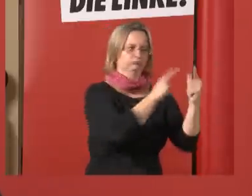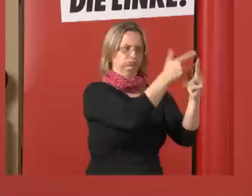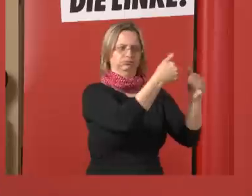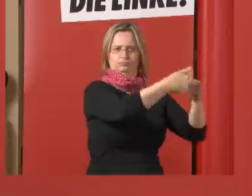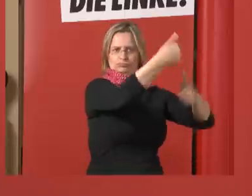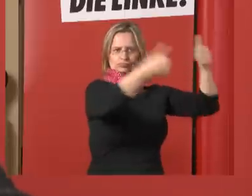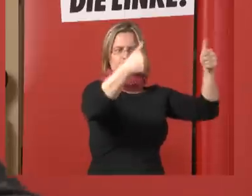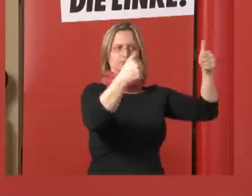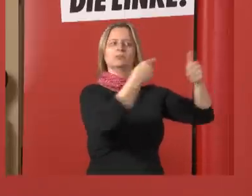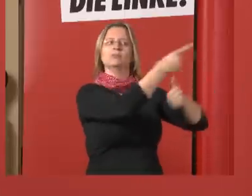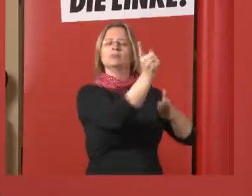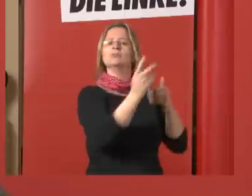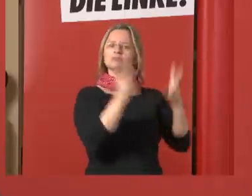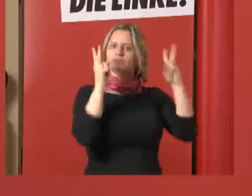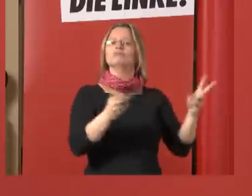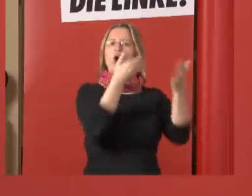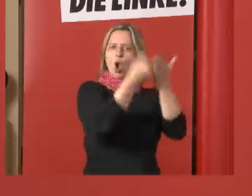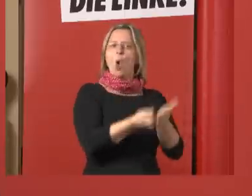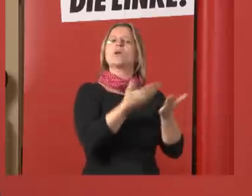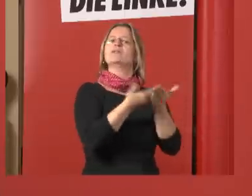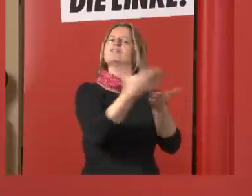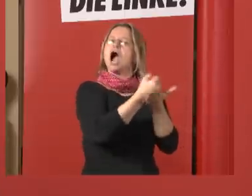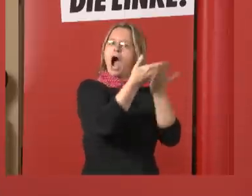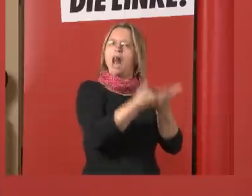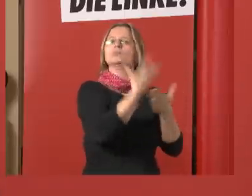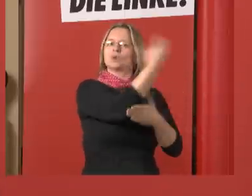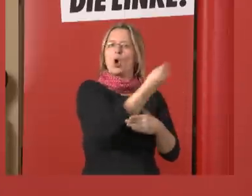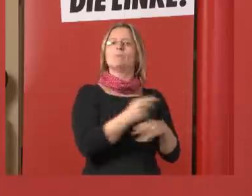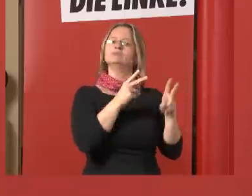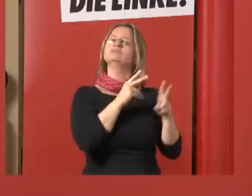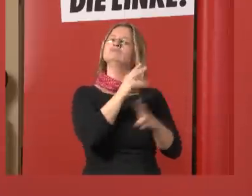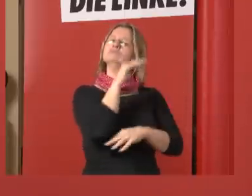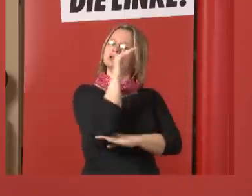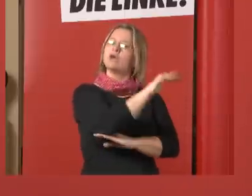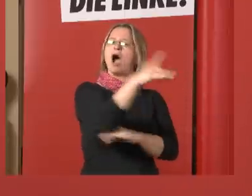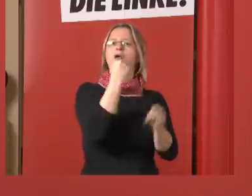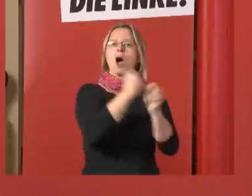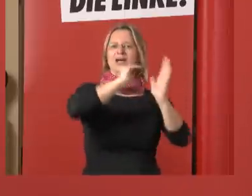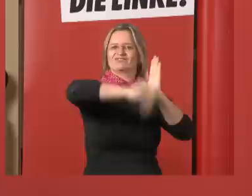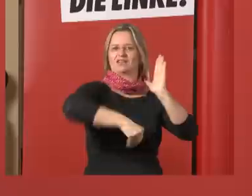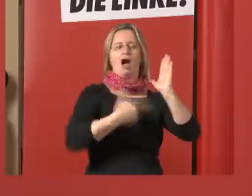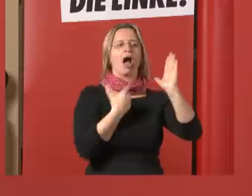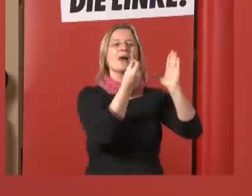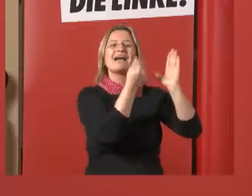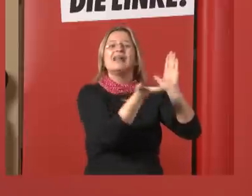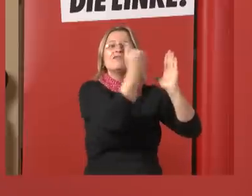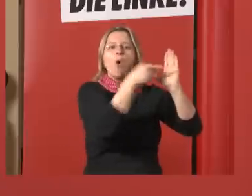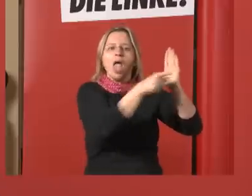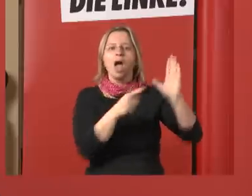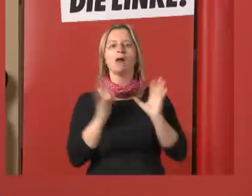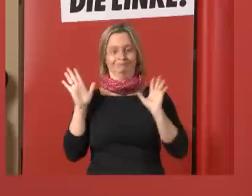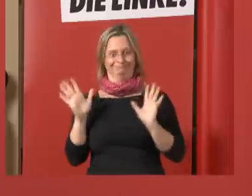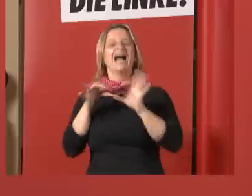die Geschäftsführung, die Anleiter in den einzelnen Abteilungen, die bekommen ein richtiges Gehalt, die haben einen